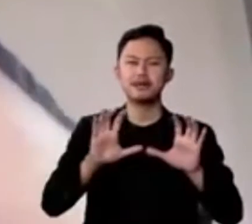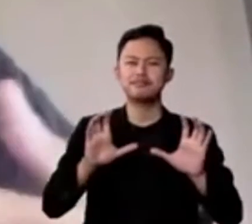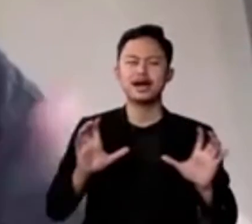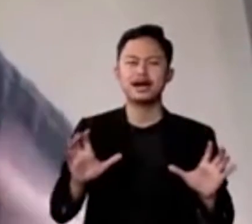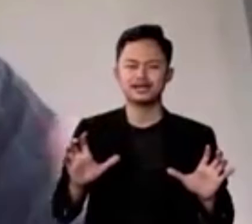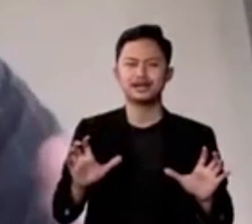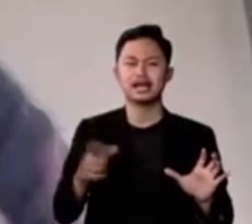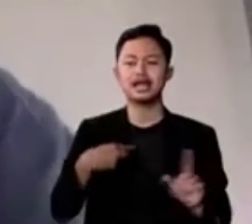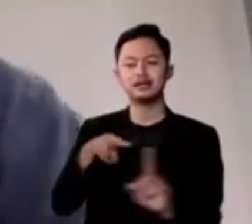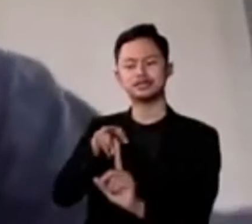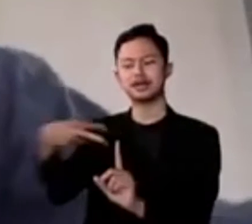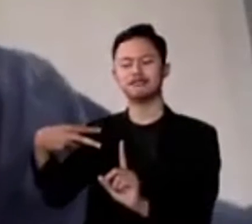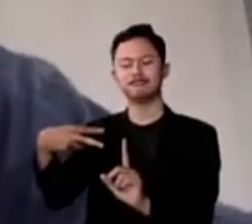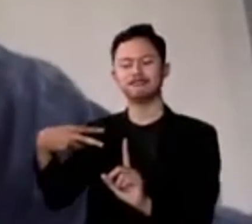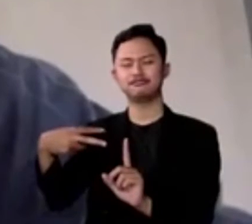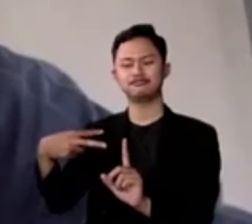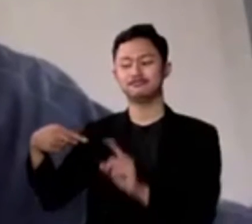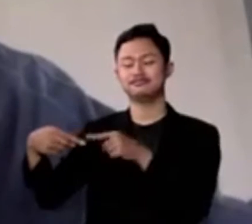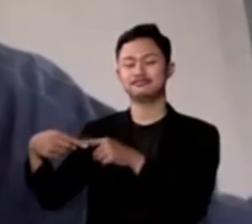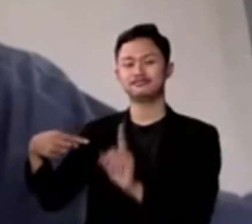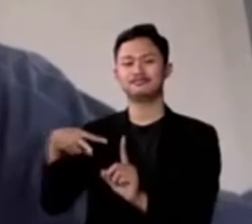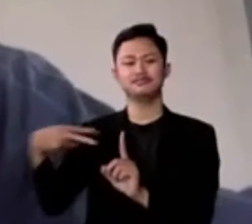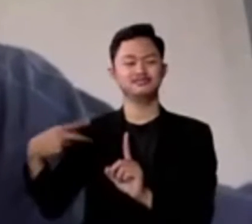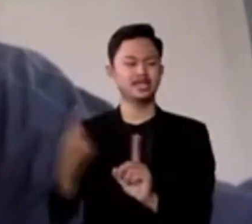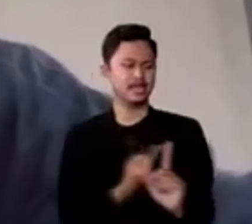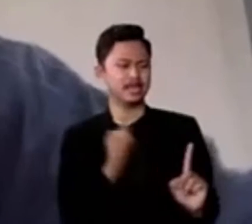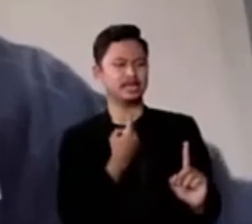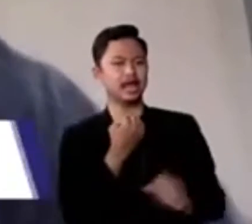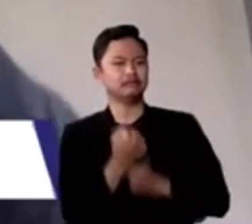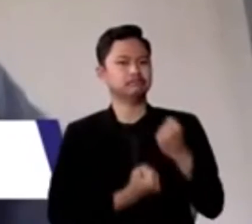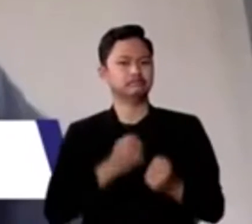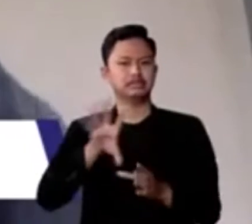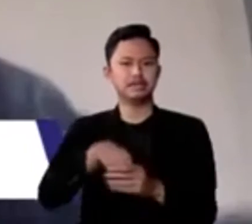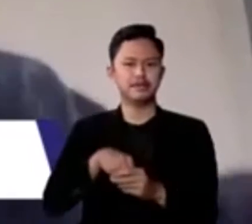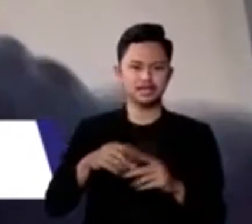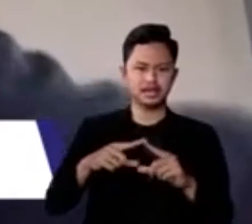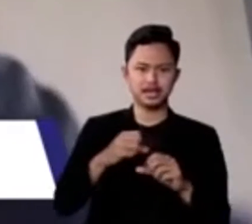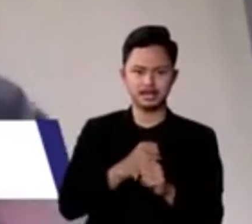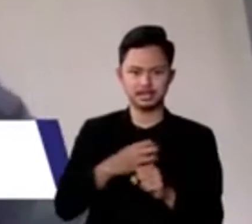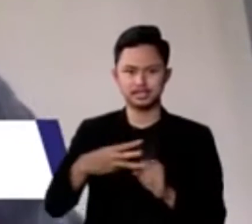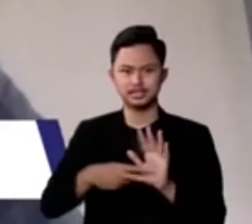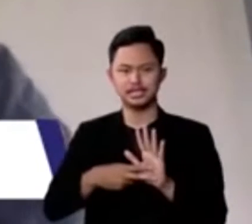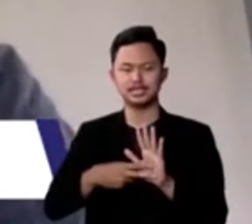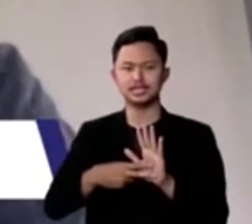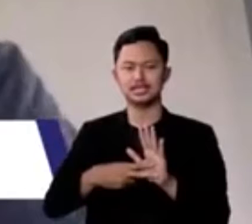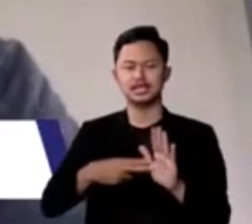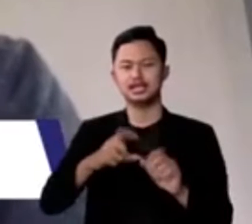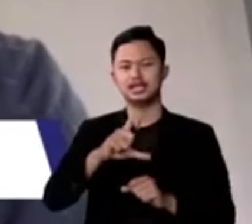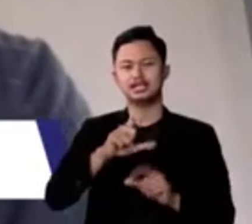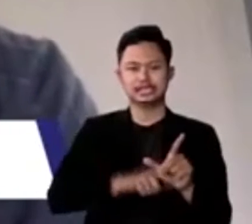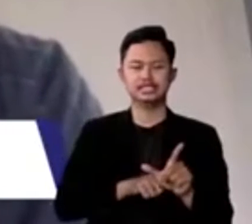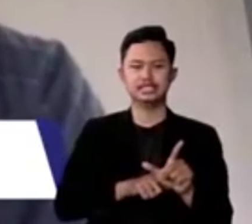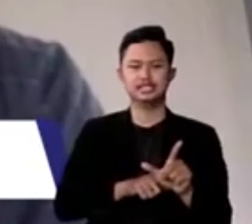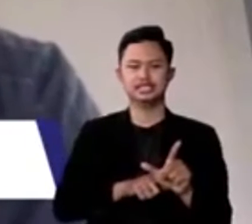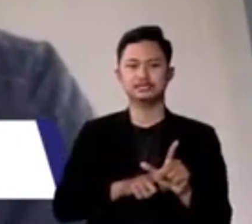kalau dari berikan dua sisi antara kita nih sebagai sebagai yang bergerak ya Devi Terus mungkin juga ngadapin hal yang sama dengan